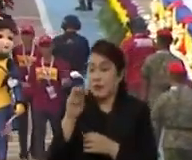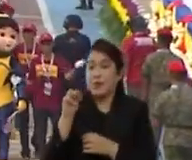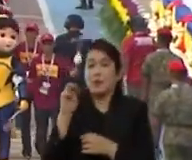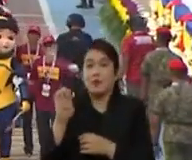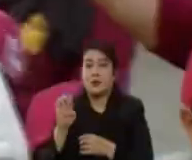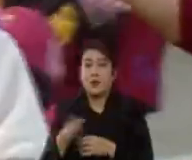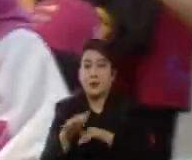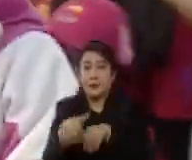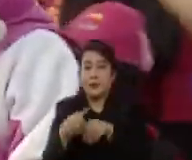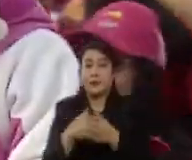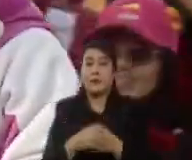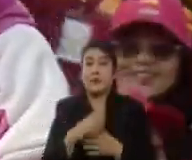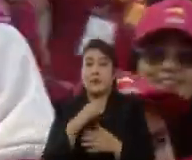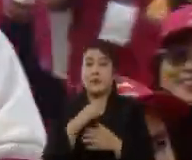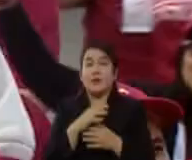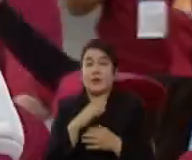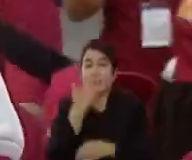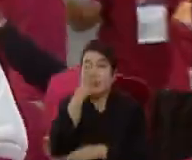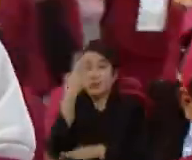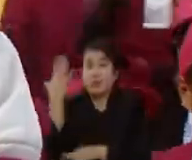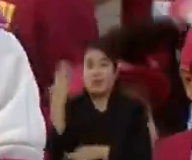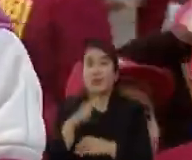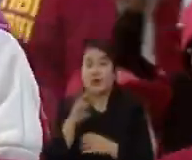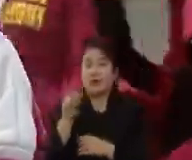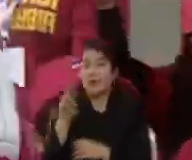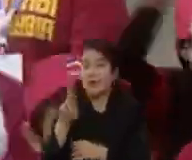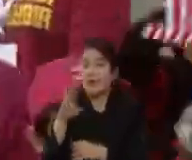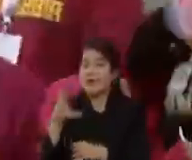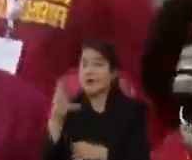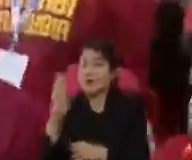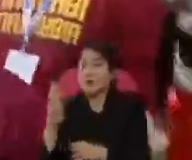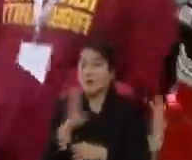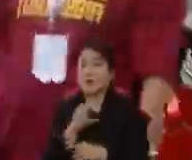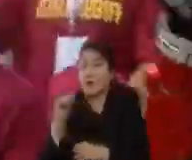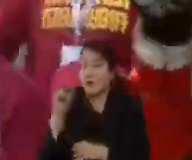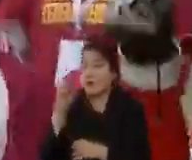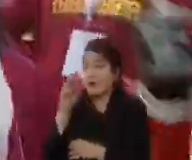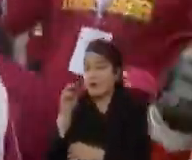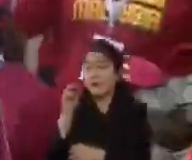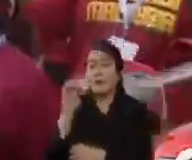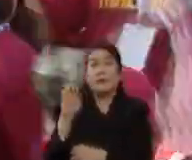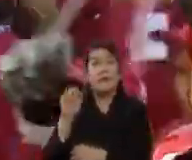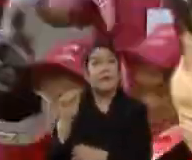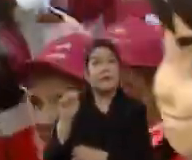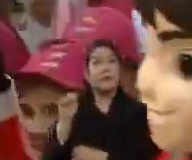Plantation Berhad, Sunway Group, MRCB dan Miasat.